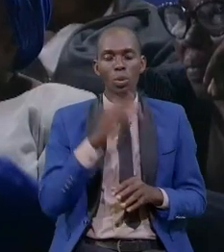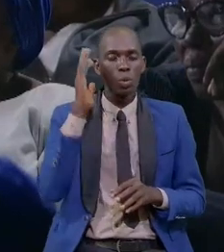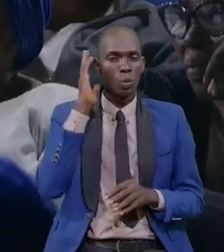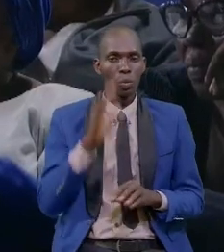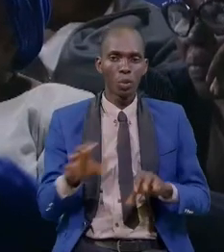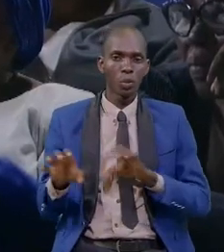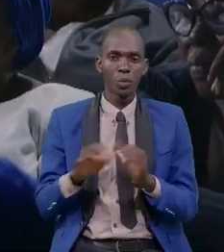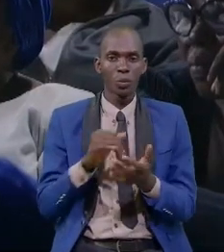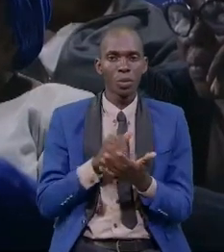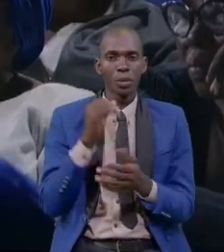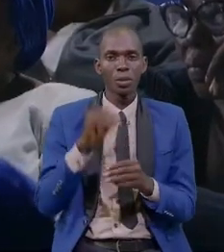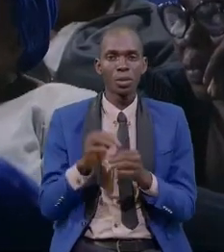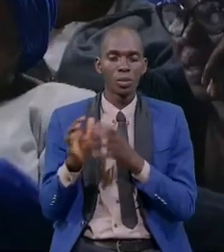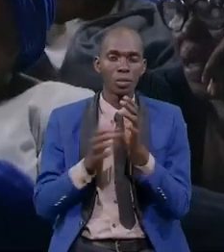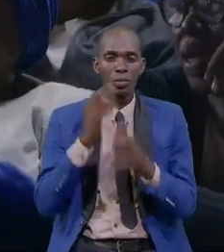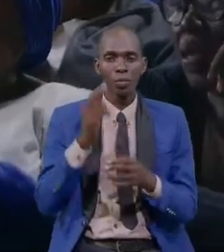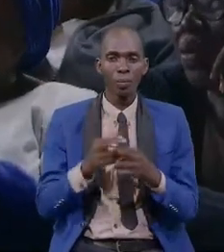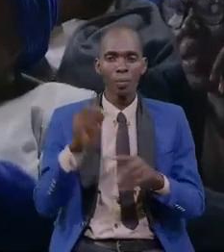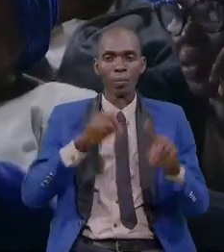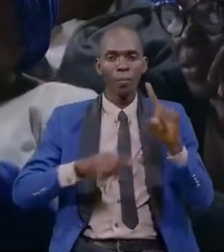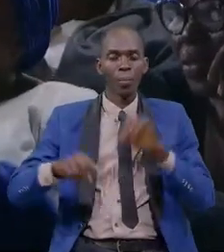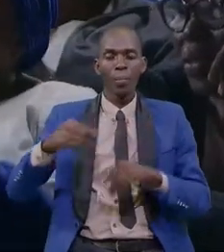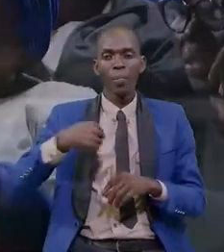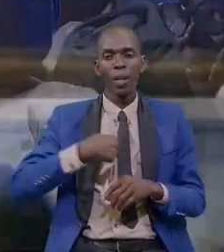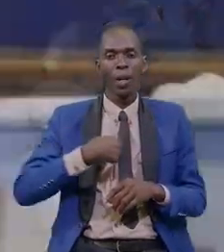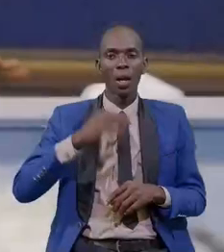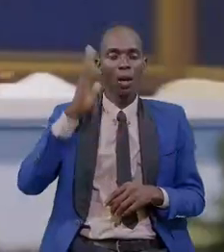Quelqu'un là-bas, je dis, nous allons le faire, je le ferai.